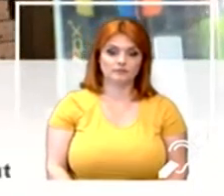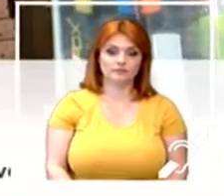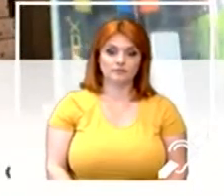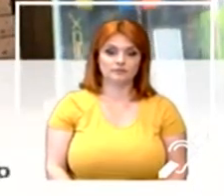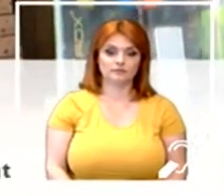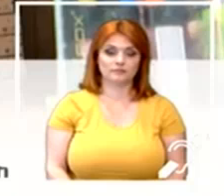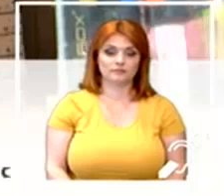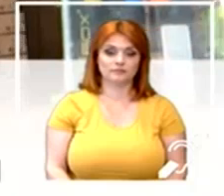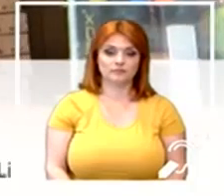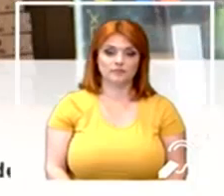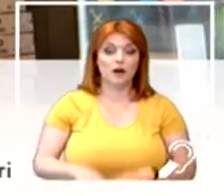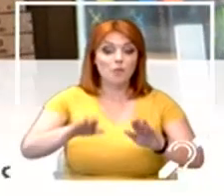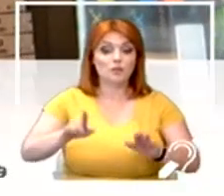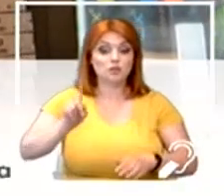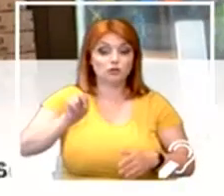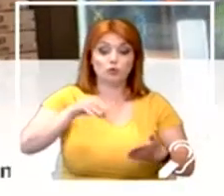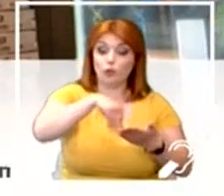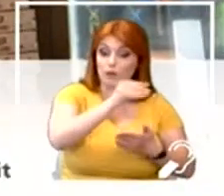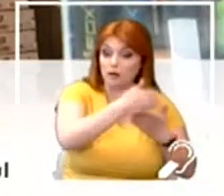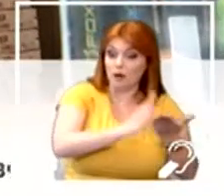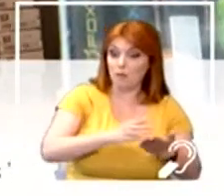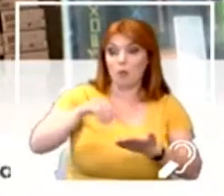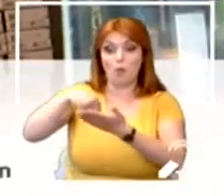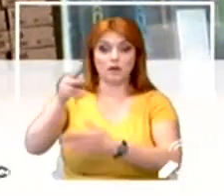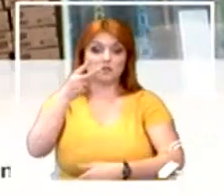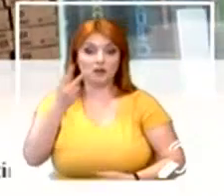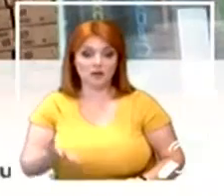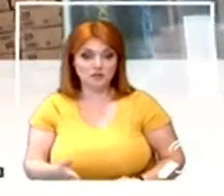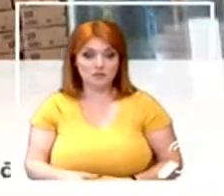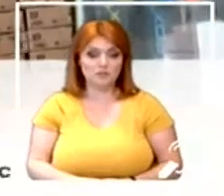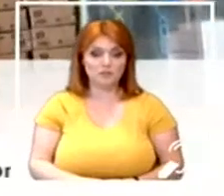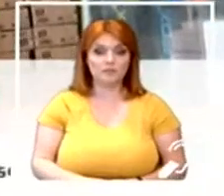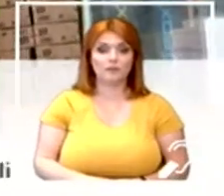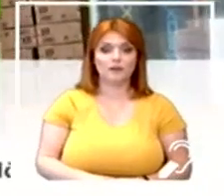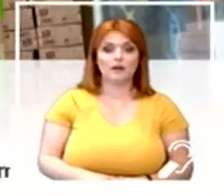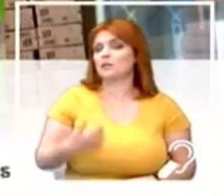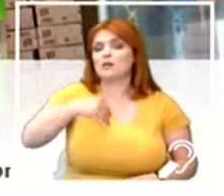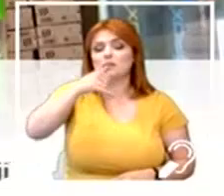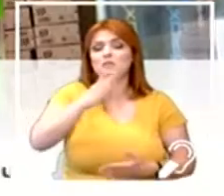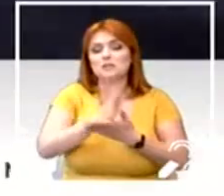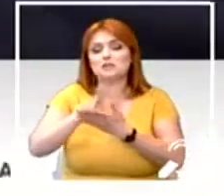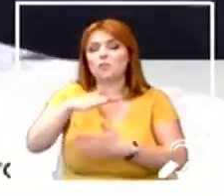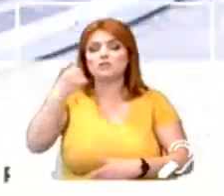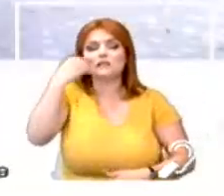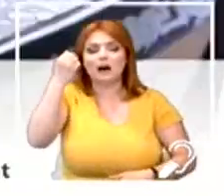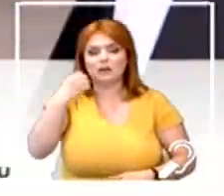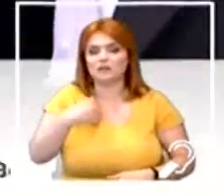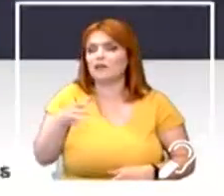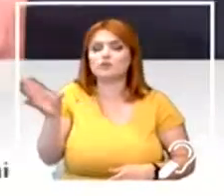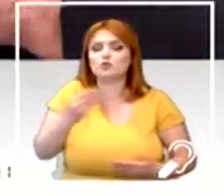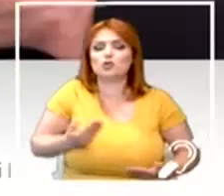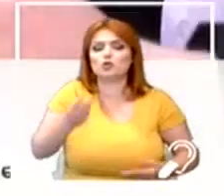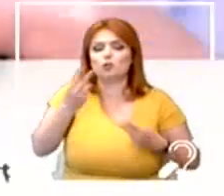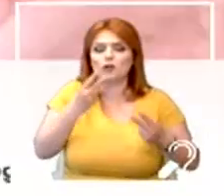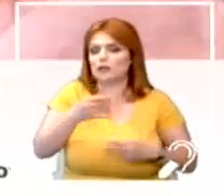Nu cumpără pâine, dar cumpără țigări. Fiindcă chiar bătrânii spun că în ultimul an, toată viața am fumat, nu pot să refuz. Cel mai des de care